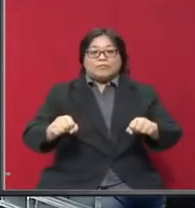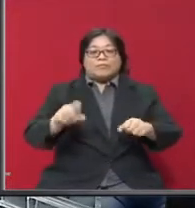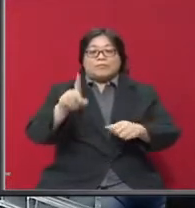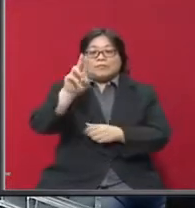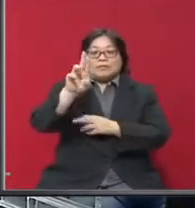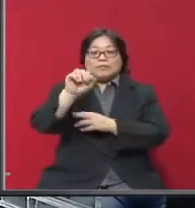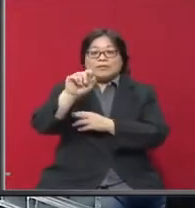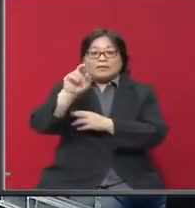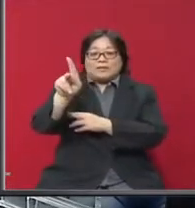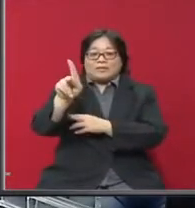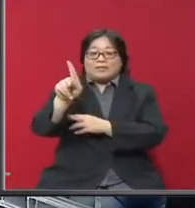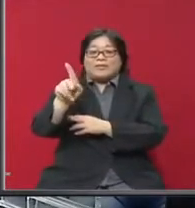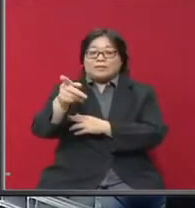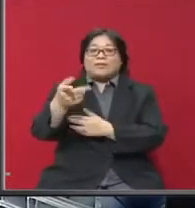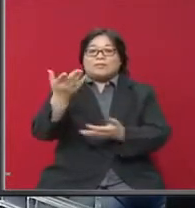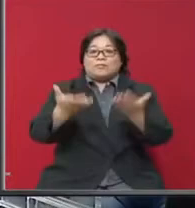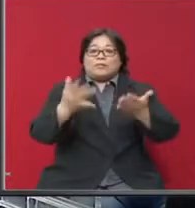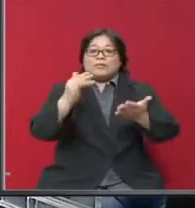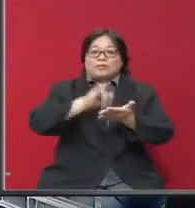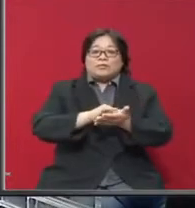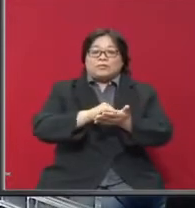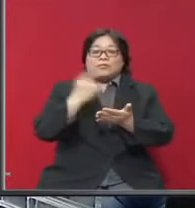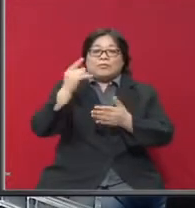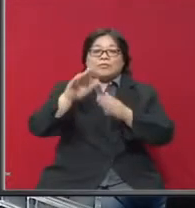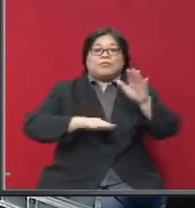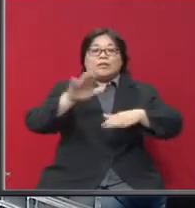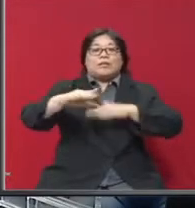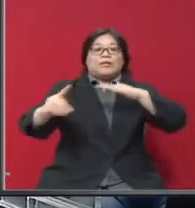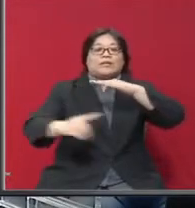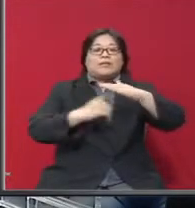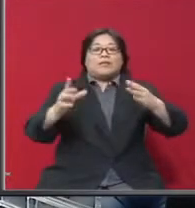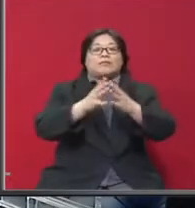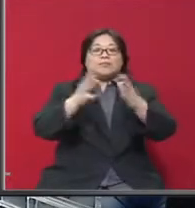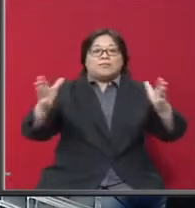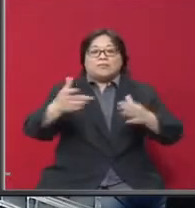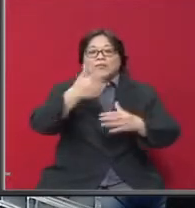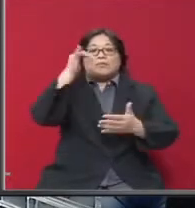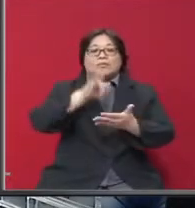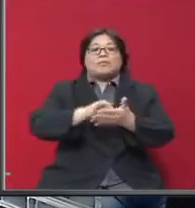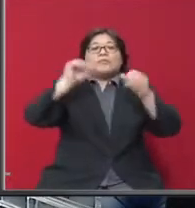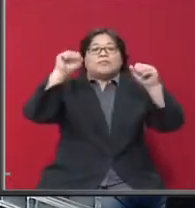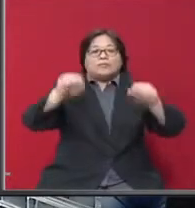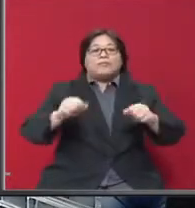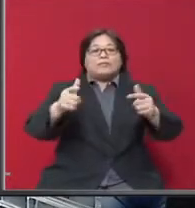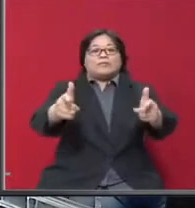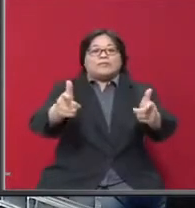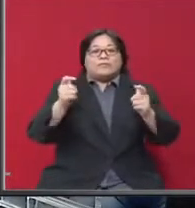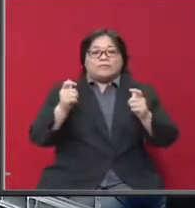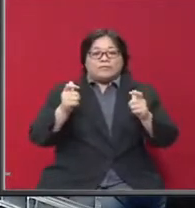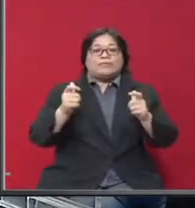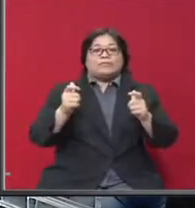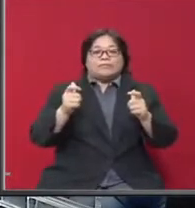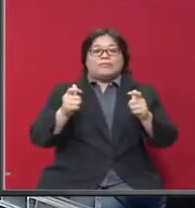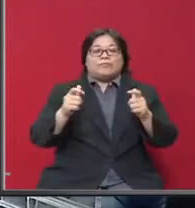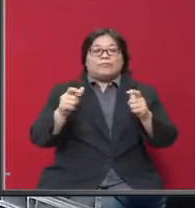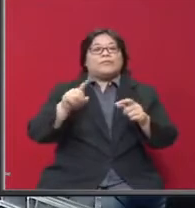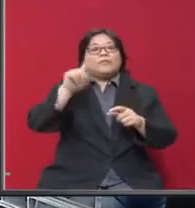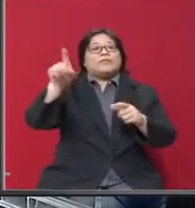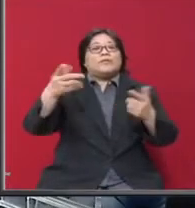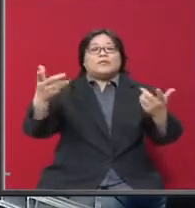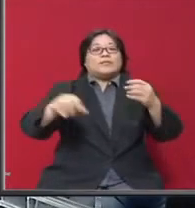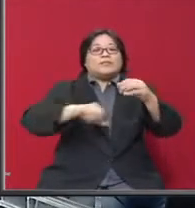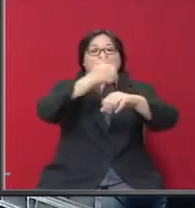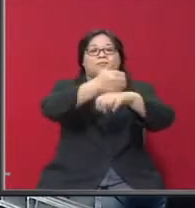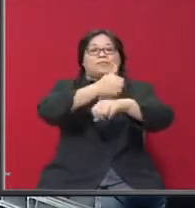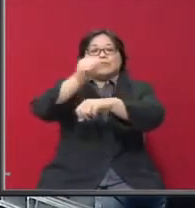drastic Saya mungkin kata itu langkah rasa yang besar sebaik mulih mempercepatkan soal